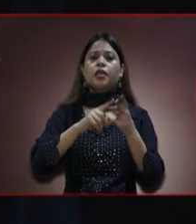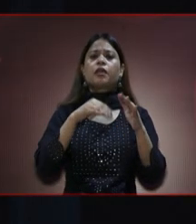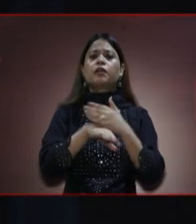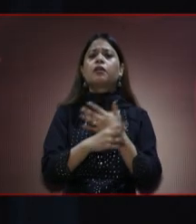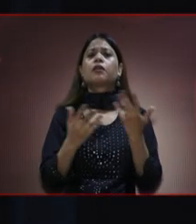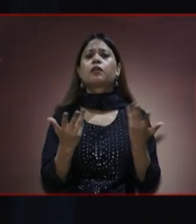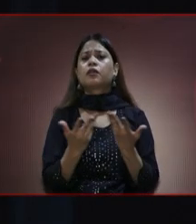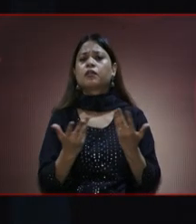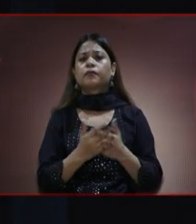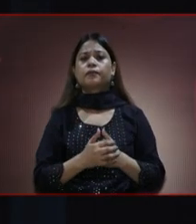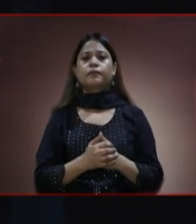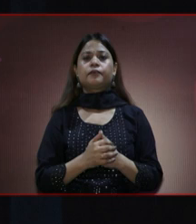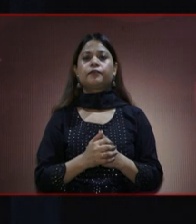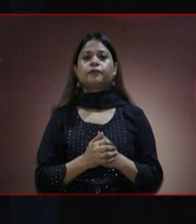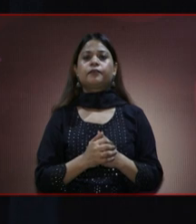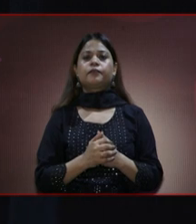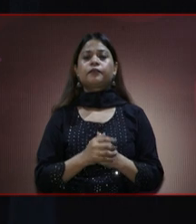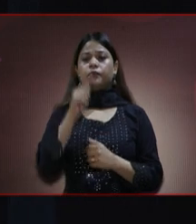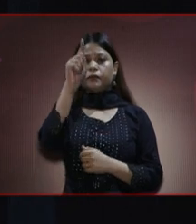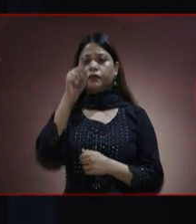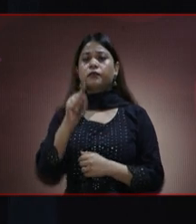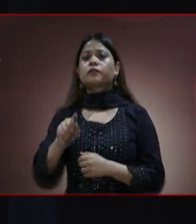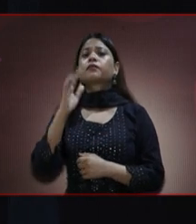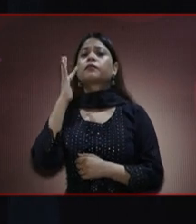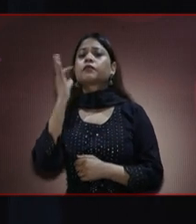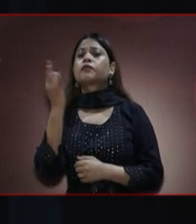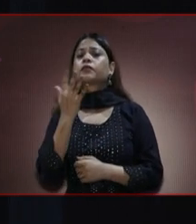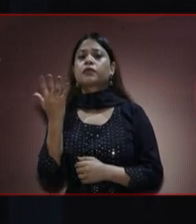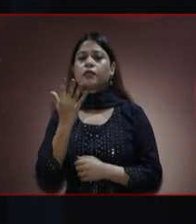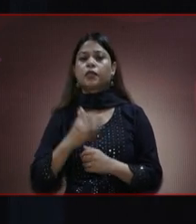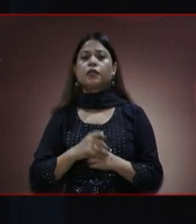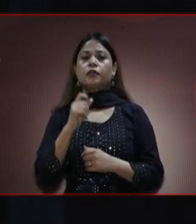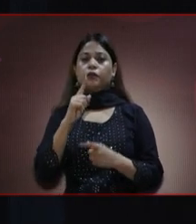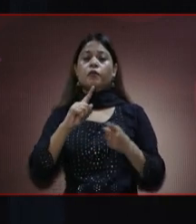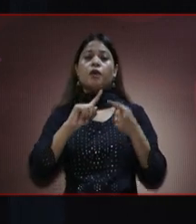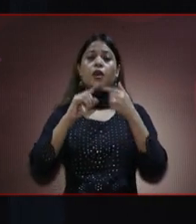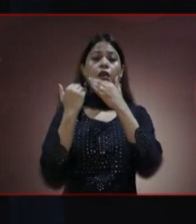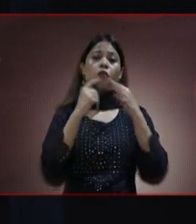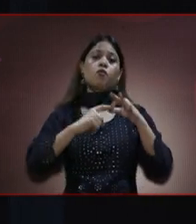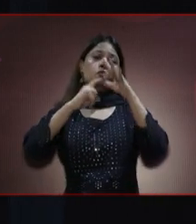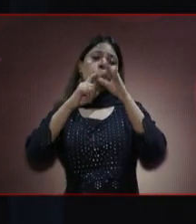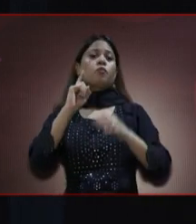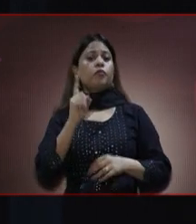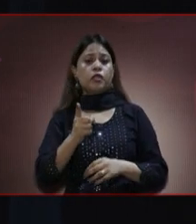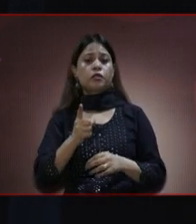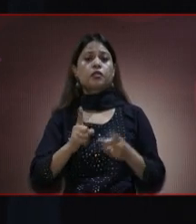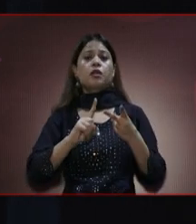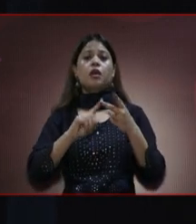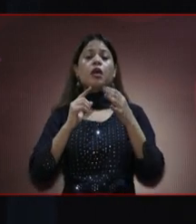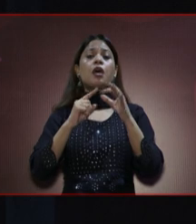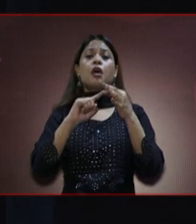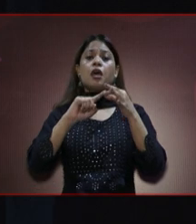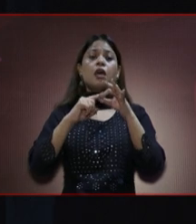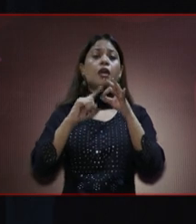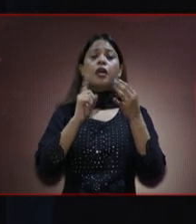मुख्य प्रायोरिटी के विषय है, शिक्षा गुणात्मक होनी चाहिए, शिक्षा सर्वस्पर्शी होनी